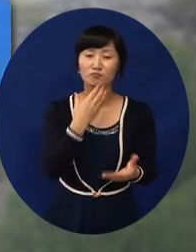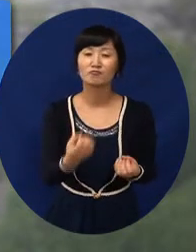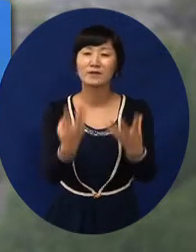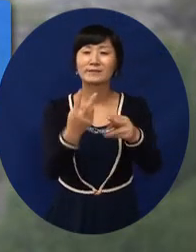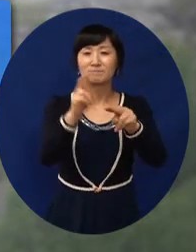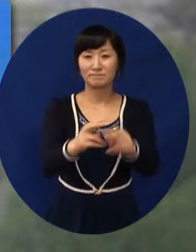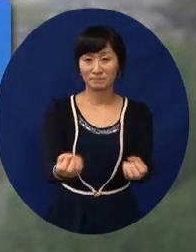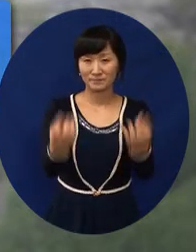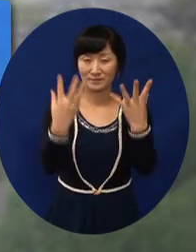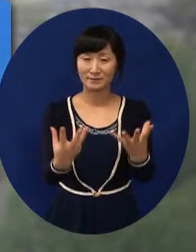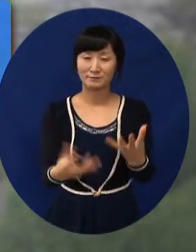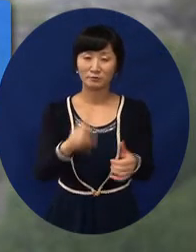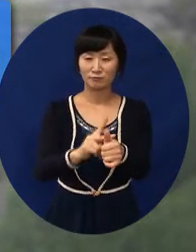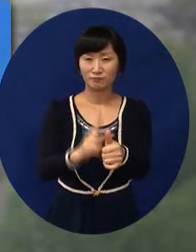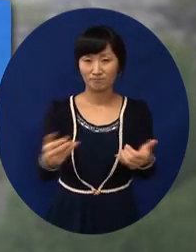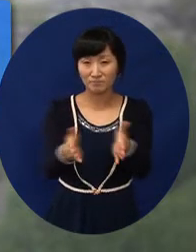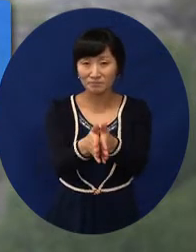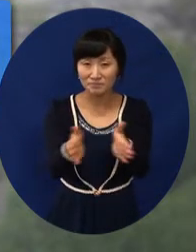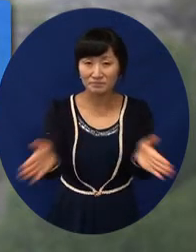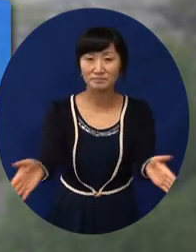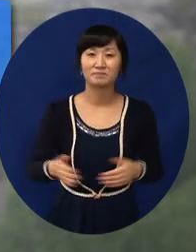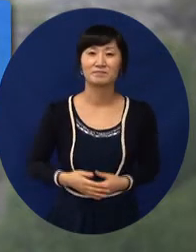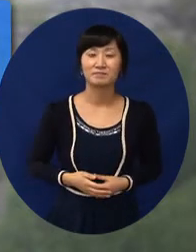거쳐 새내기 교사로 첫 발을 내디뎠습니다.